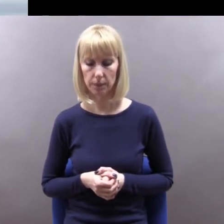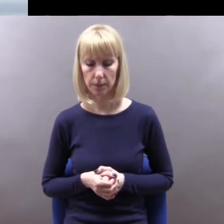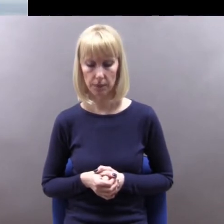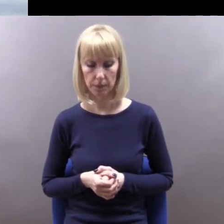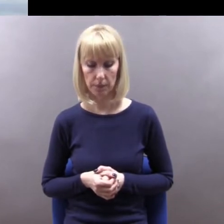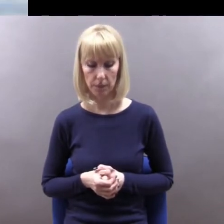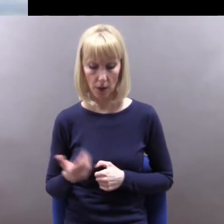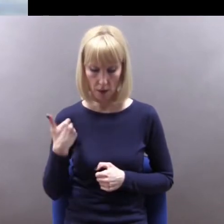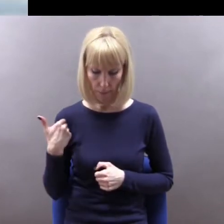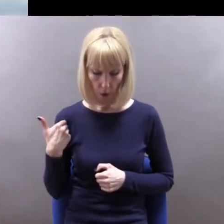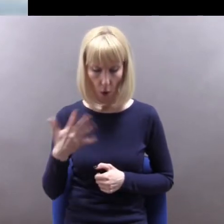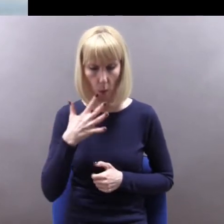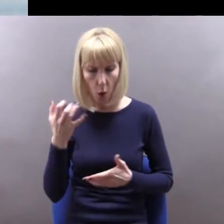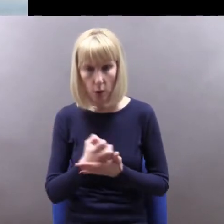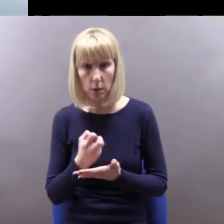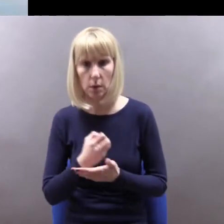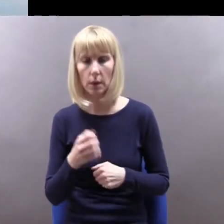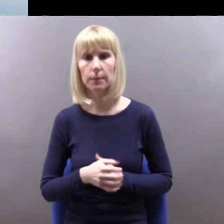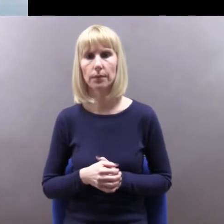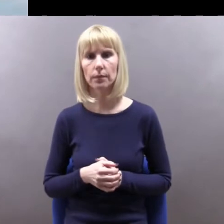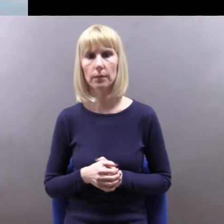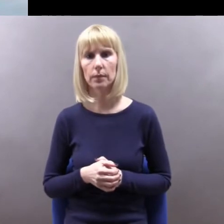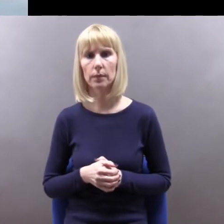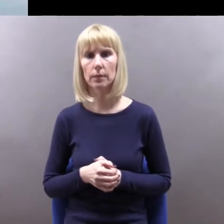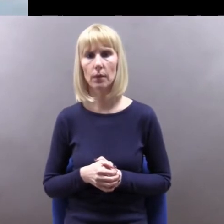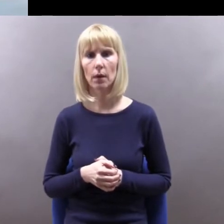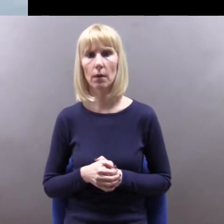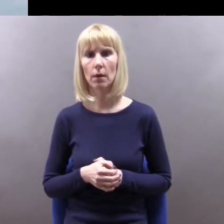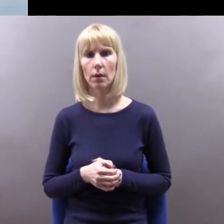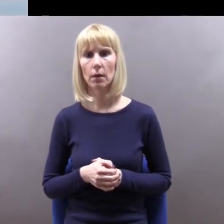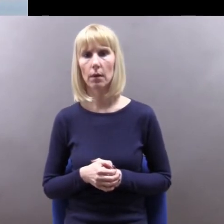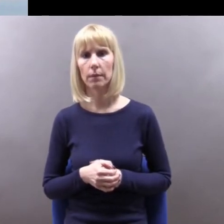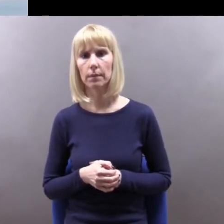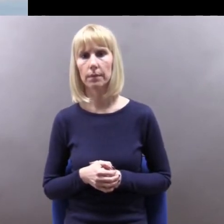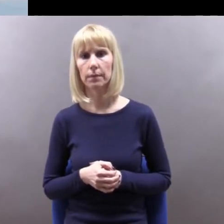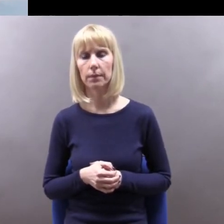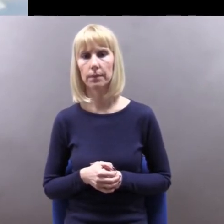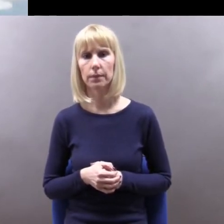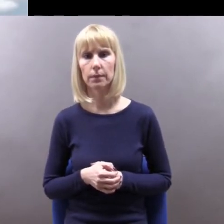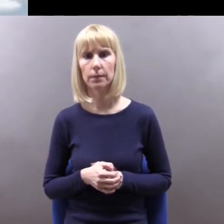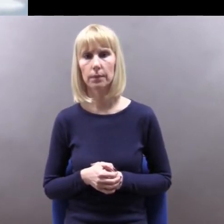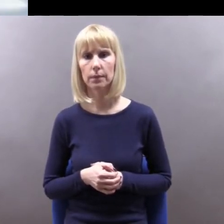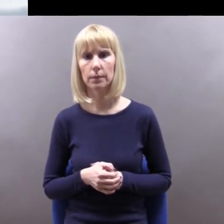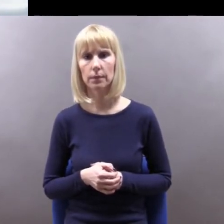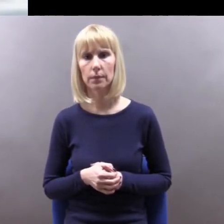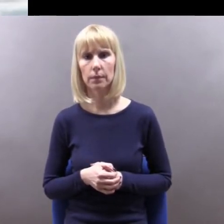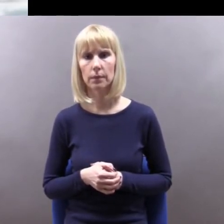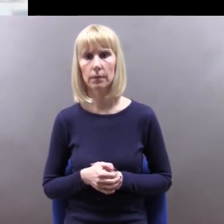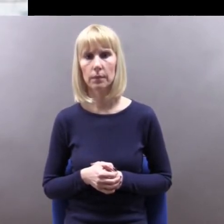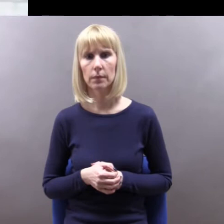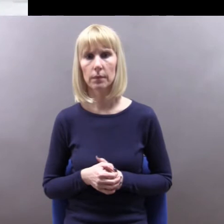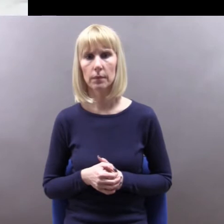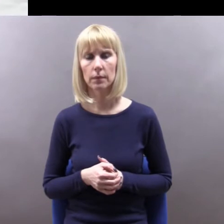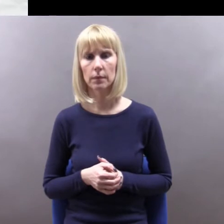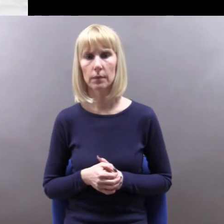No to jest bardzo fajne rozwiązanie. Mówię, ja byłem, korzystałem, ale ja, to subiektywne